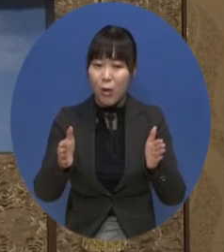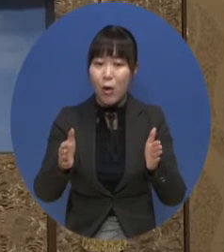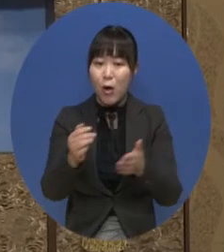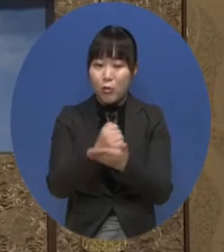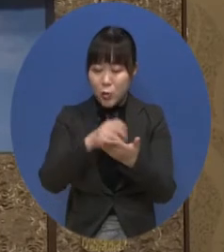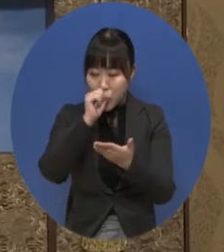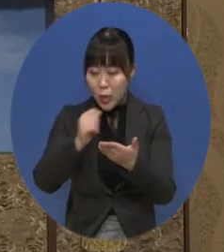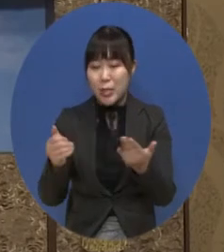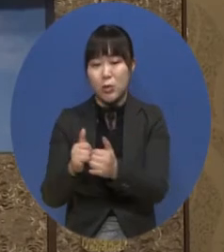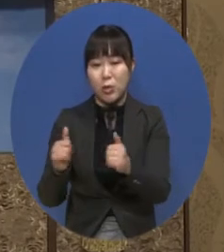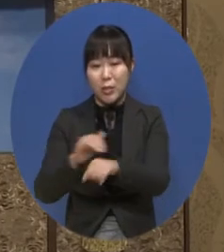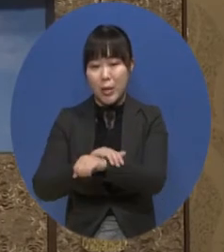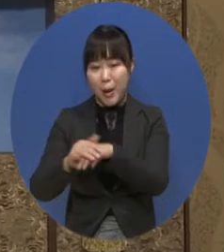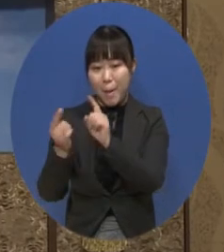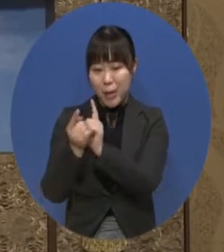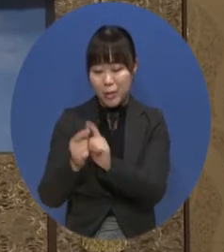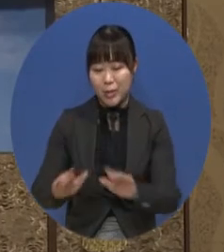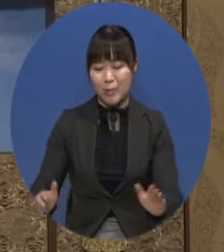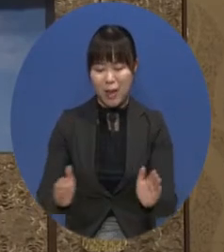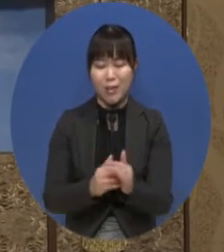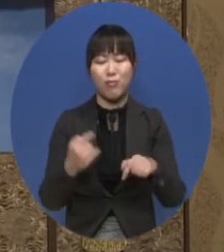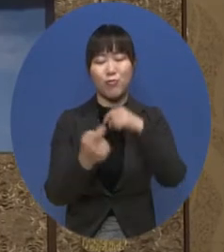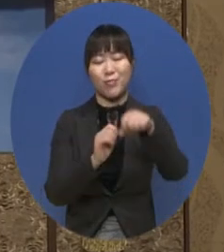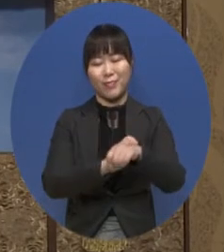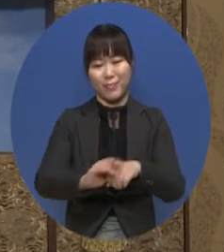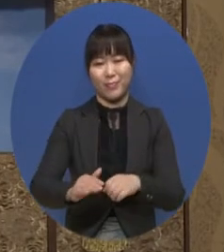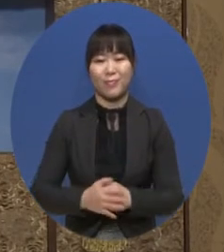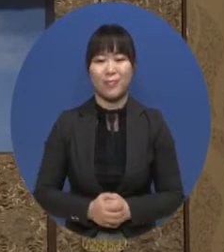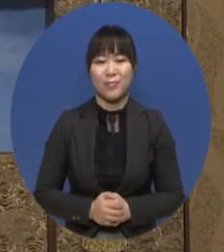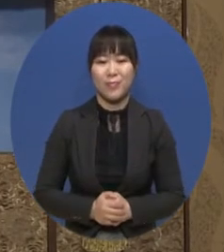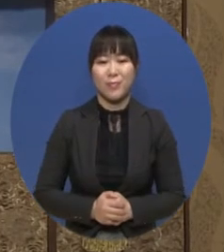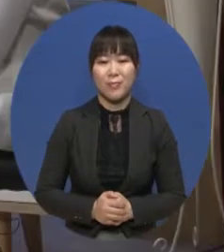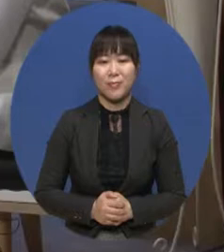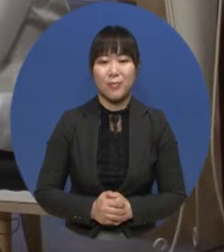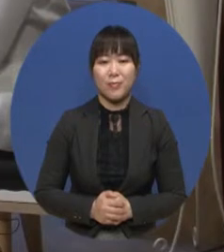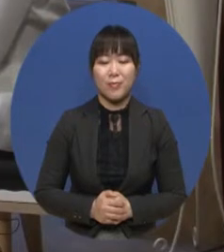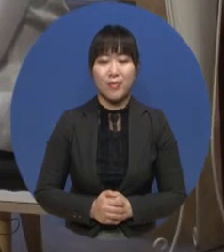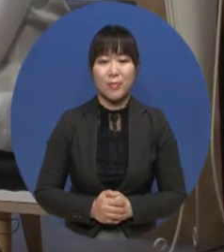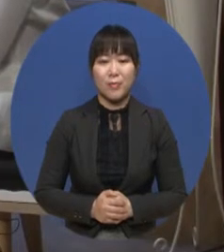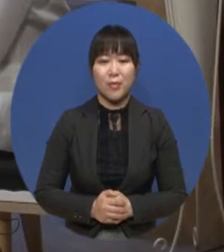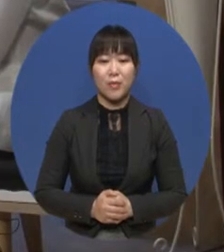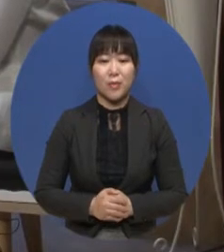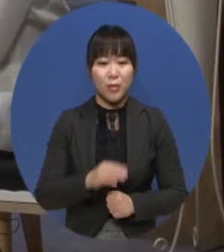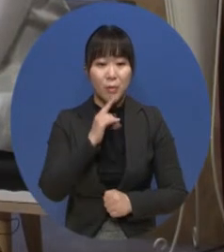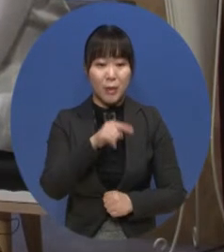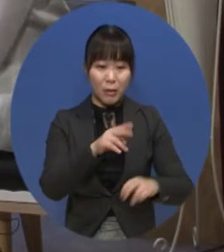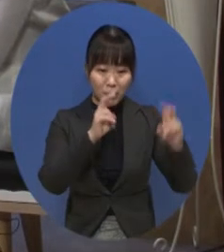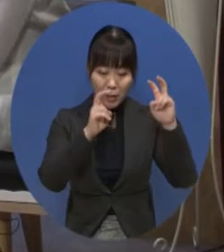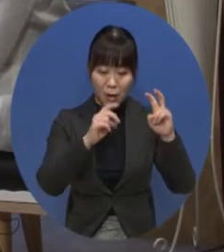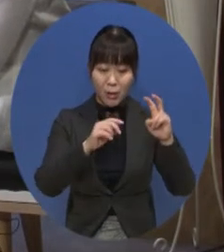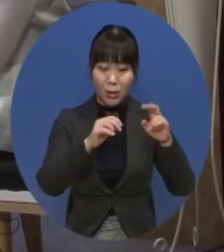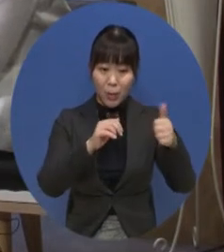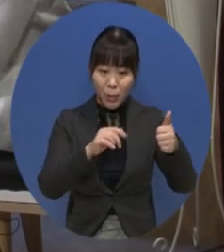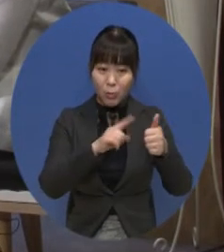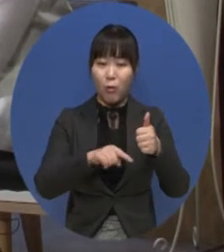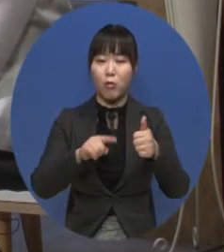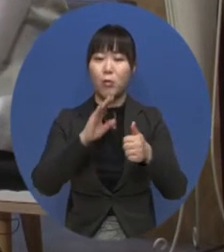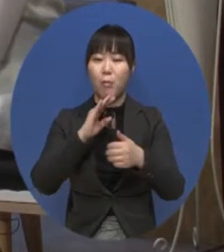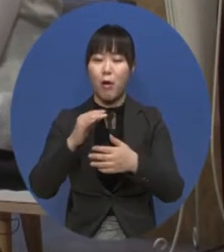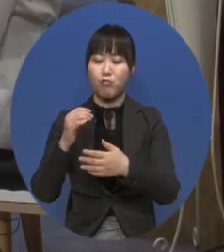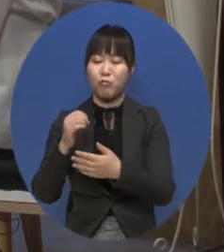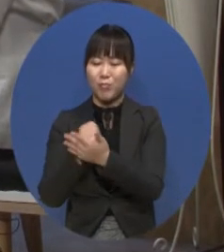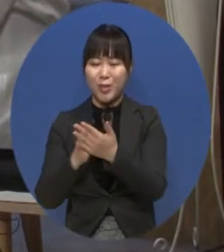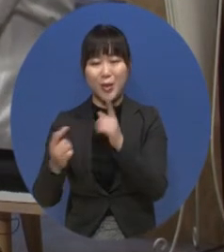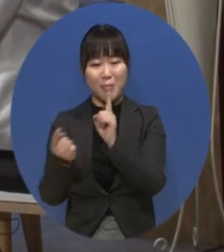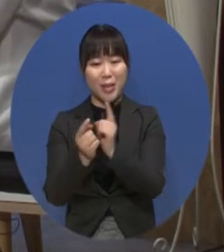좋게 직원들도 잘 만나고 해서 현재까지 운영이 되고 있습니다. 네, 정말 이 소소한 소통과 또 대표님과는 참 운명적인